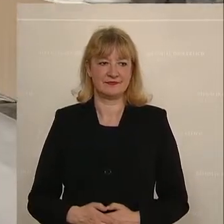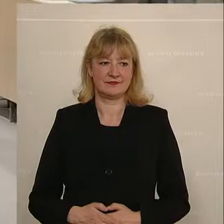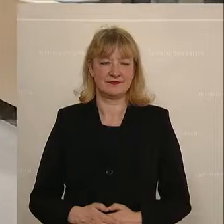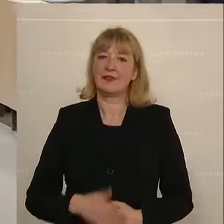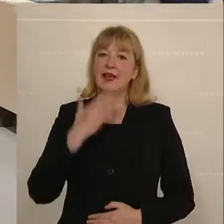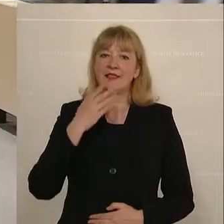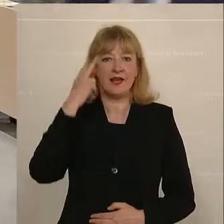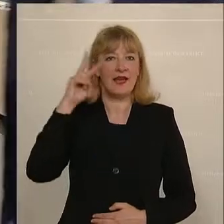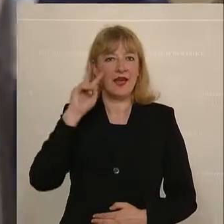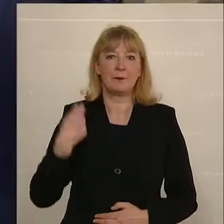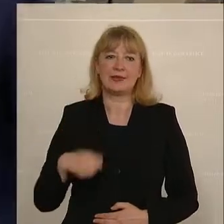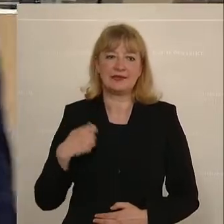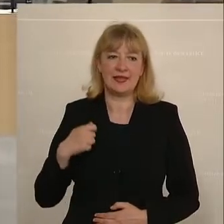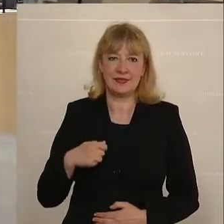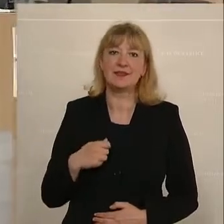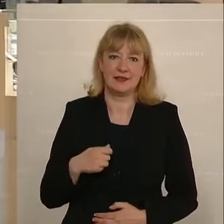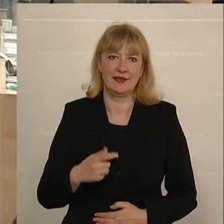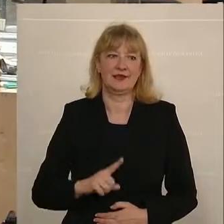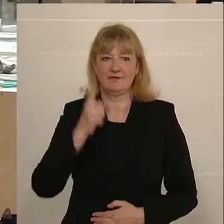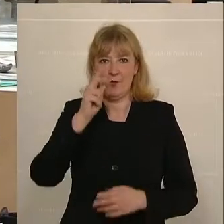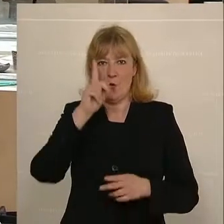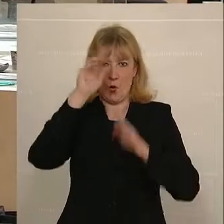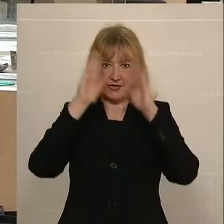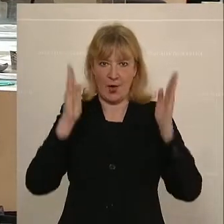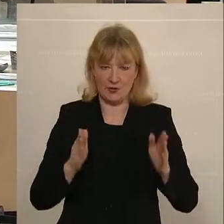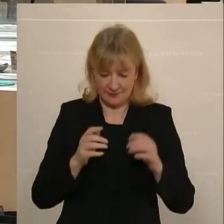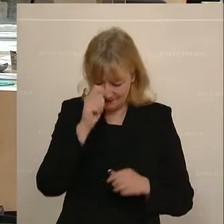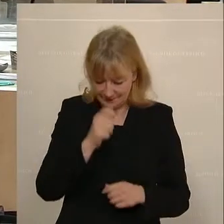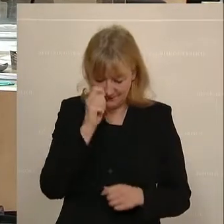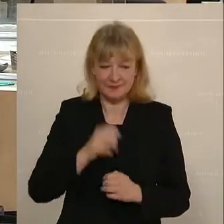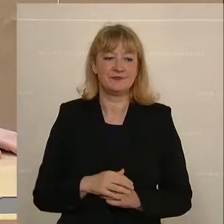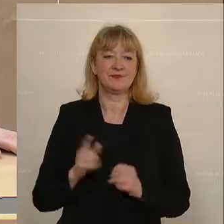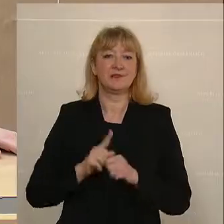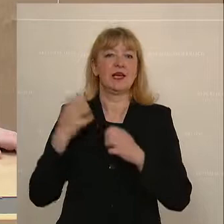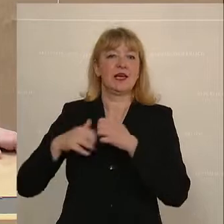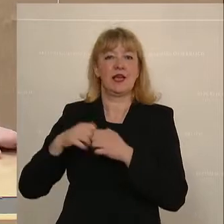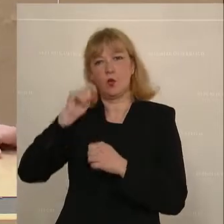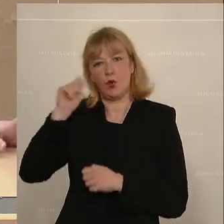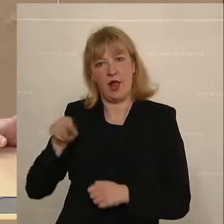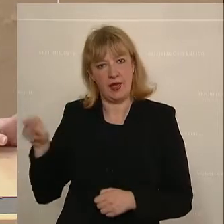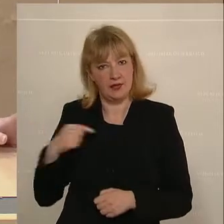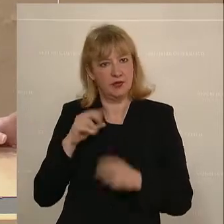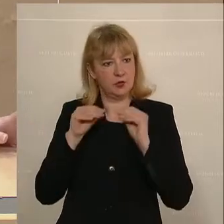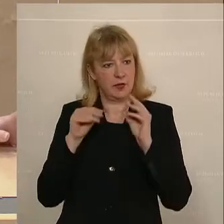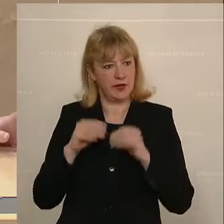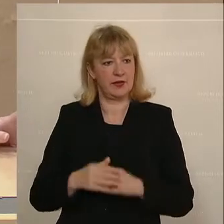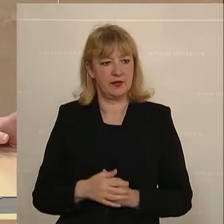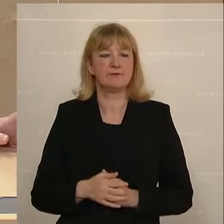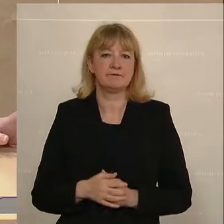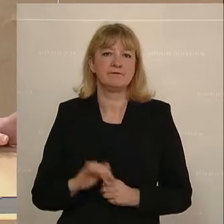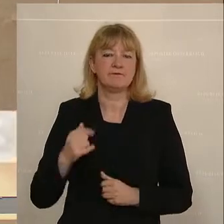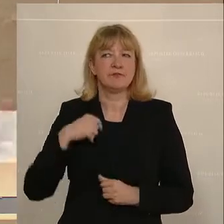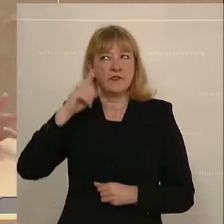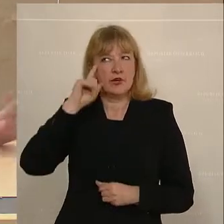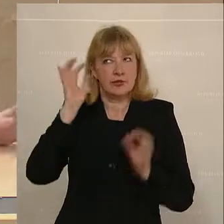Danke, Herr Präsident. Wertes Hohes Haus, wenn wir über den Krieg in der Ukraine sprechen, dann tun wir das mit der traurigen